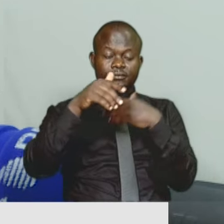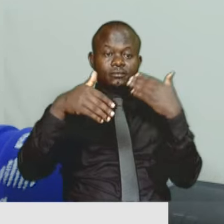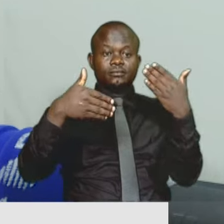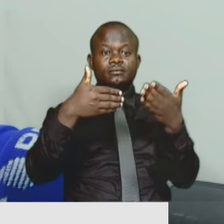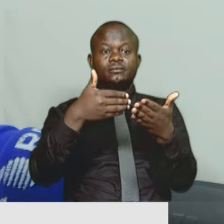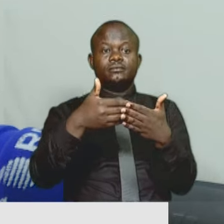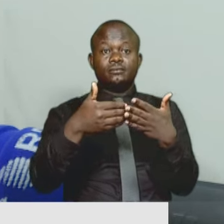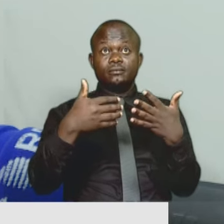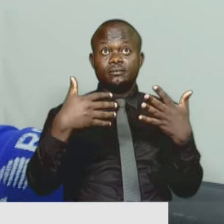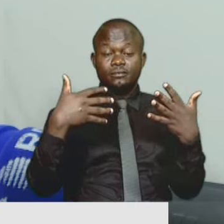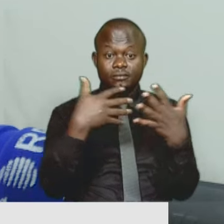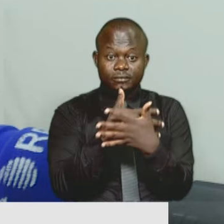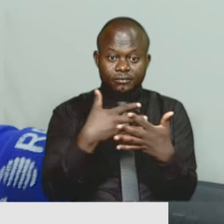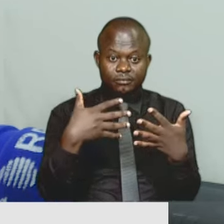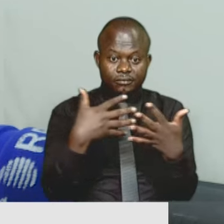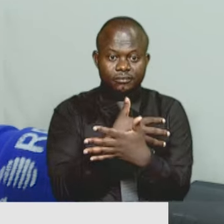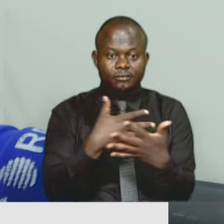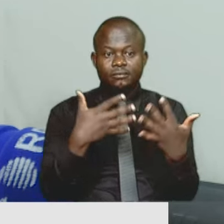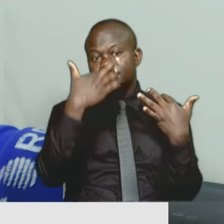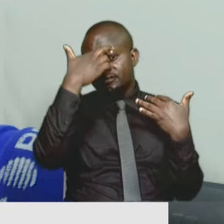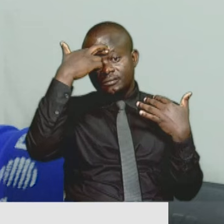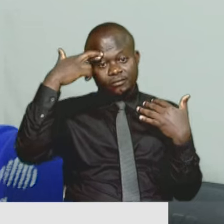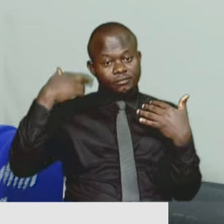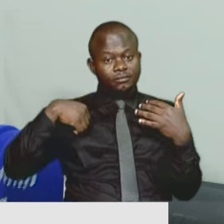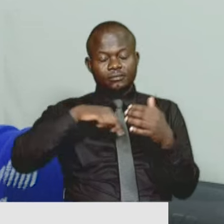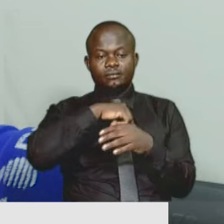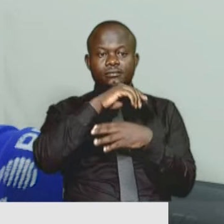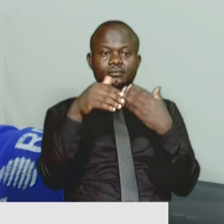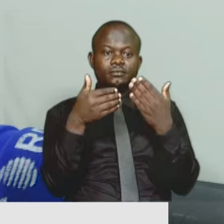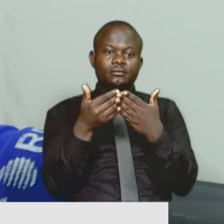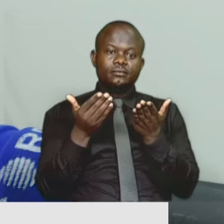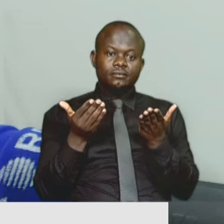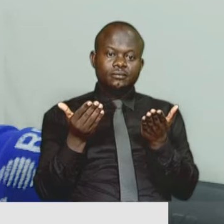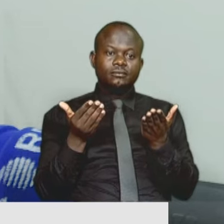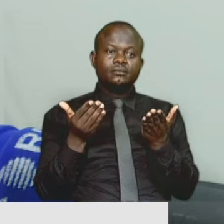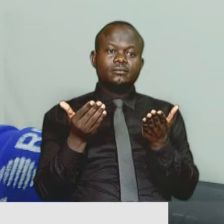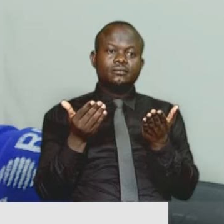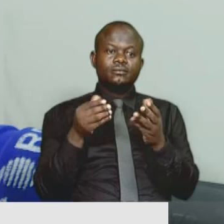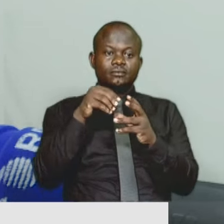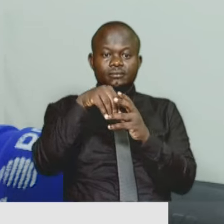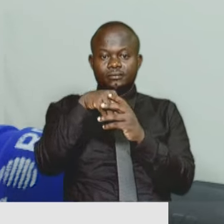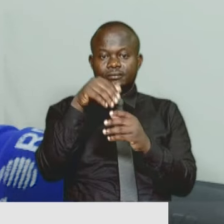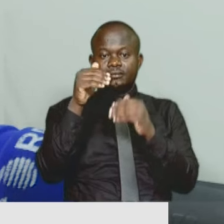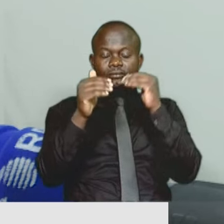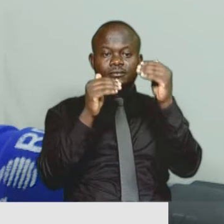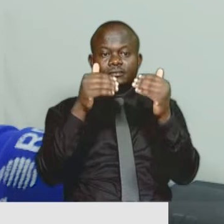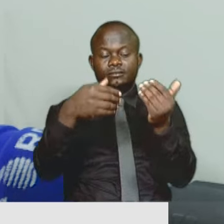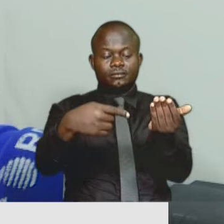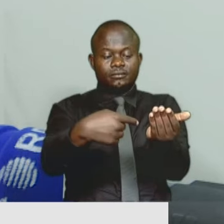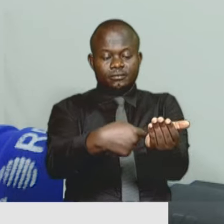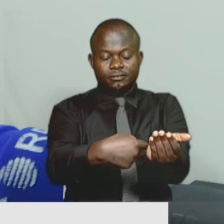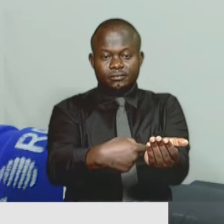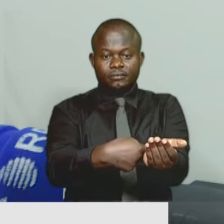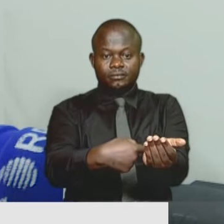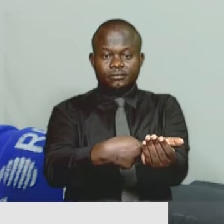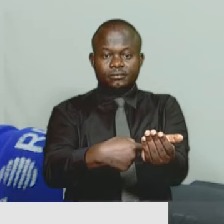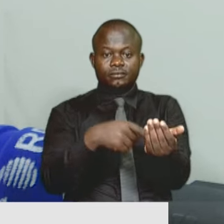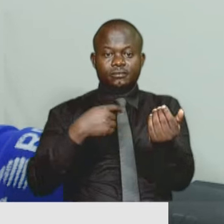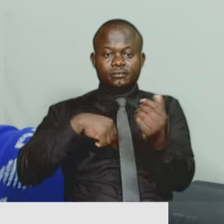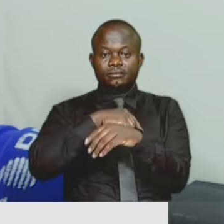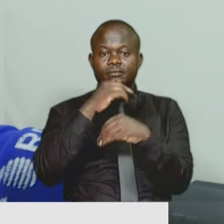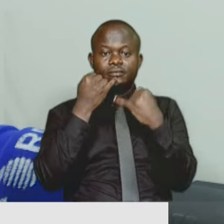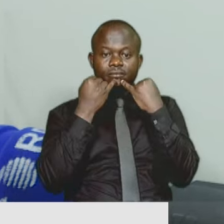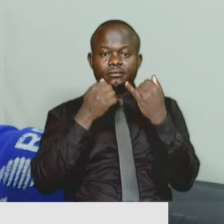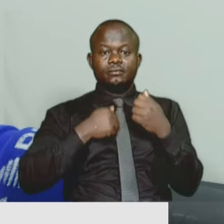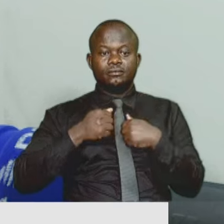bacikamo igikuba. Niyo mpamvu rero twebe mu rwego rw'ubuvuzi twabwira